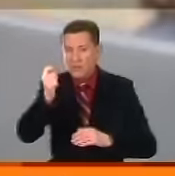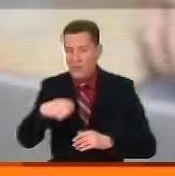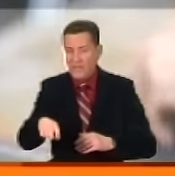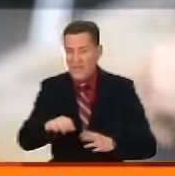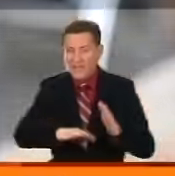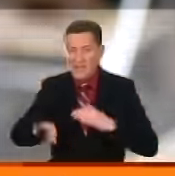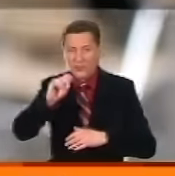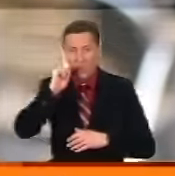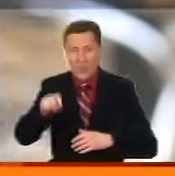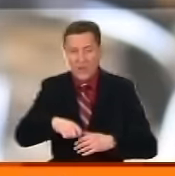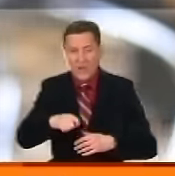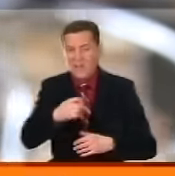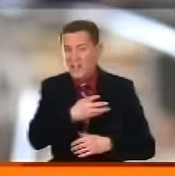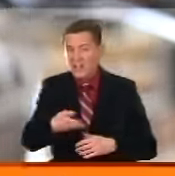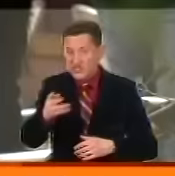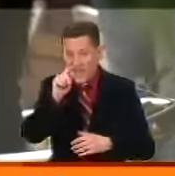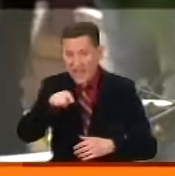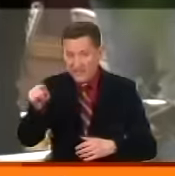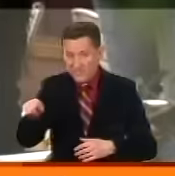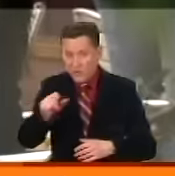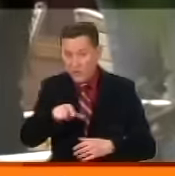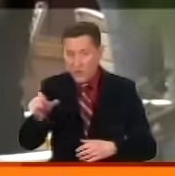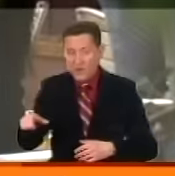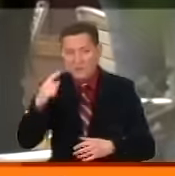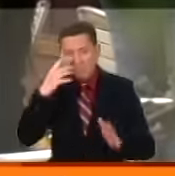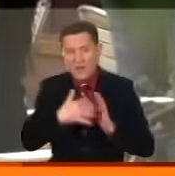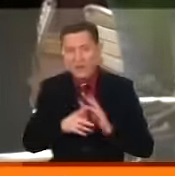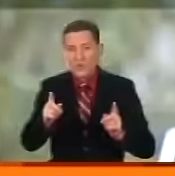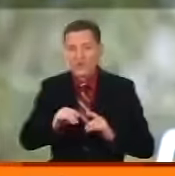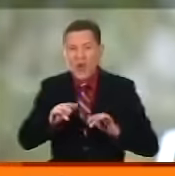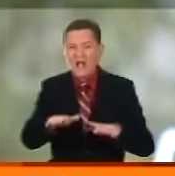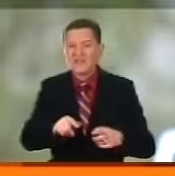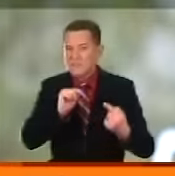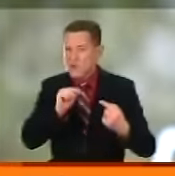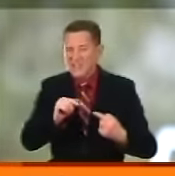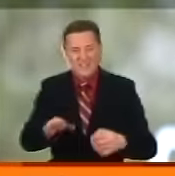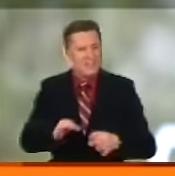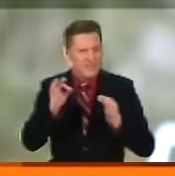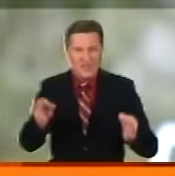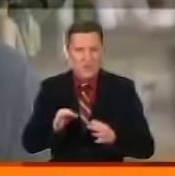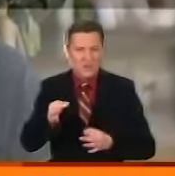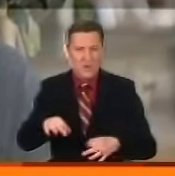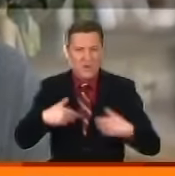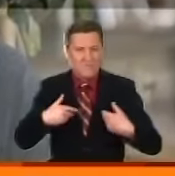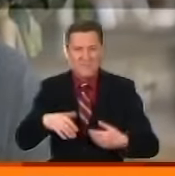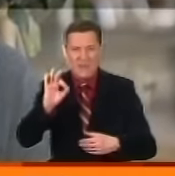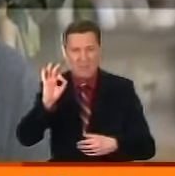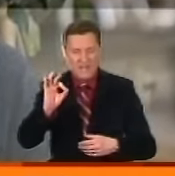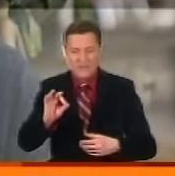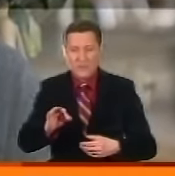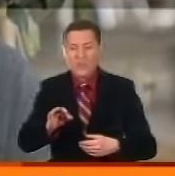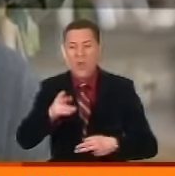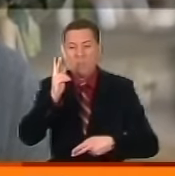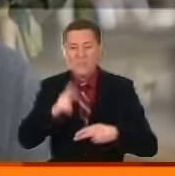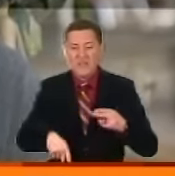четверо збагнули, що акції протестів тут, за тисячі кілометрів від домівки, ні до чого не призведуть. Я говорю, давайте